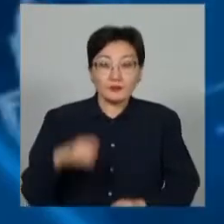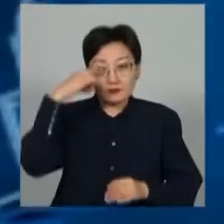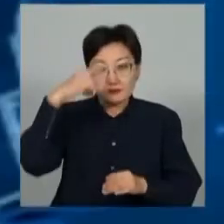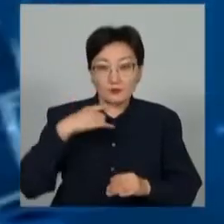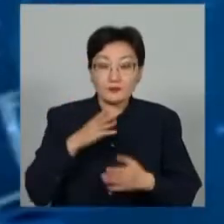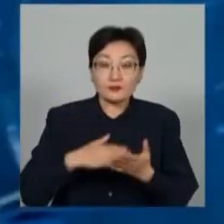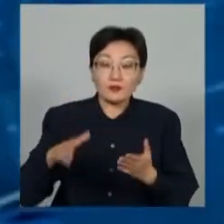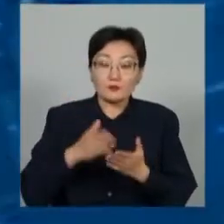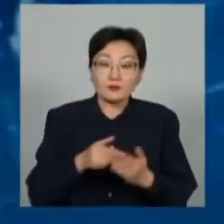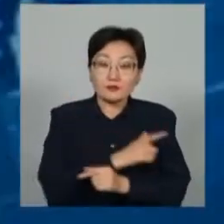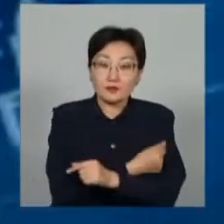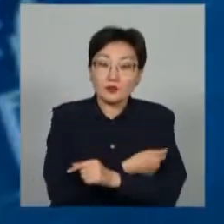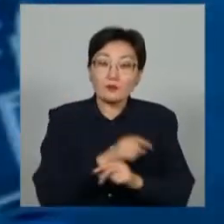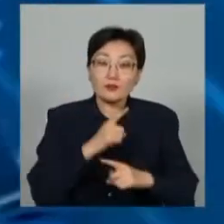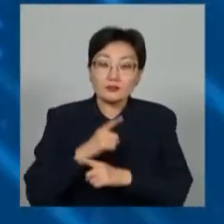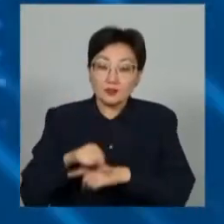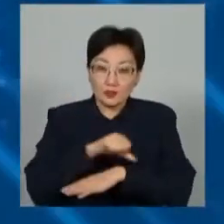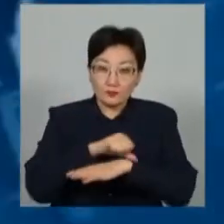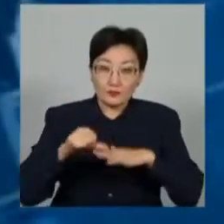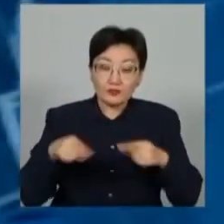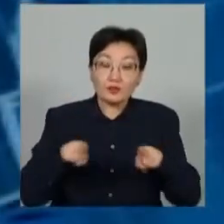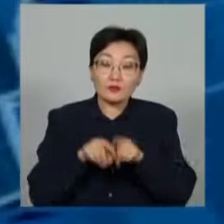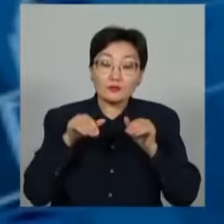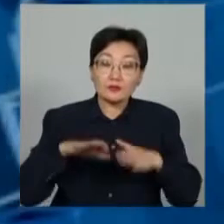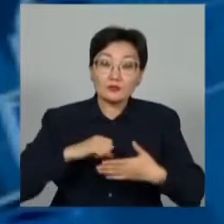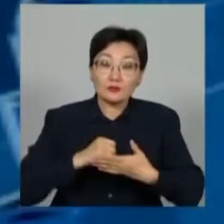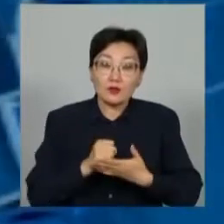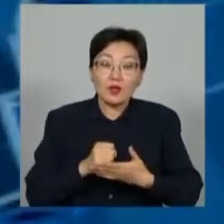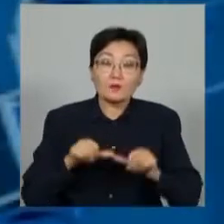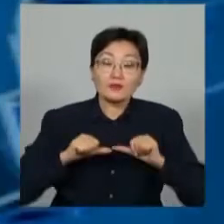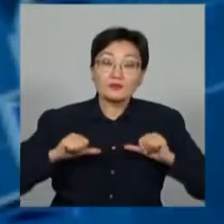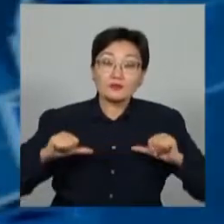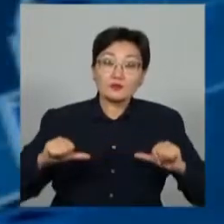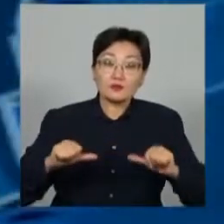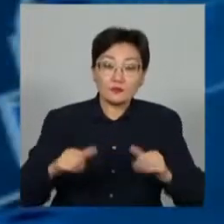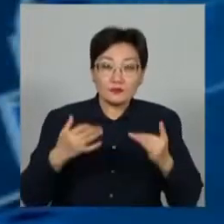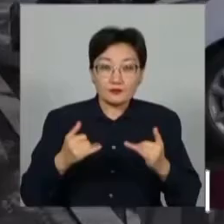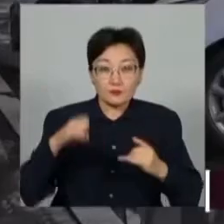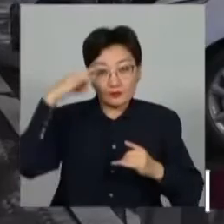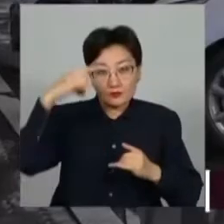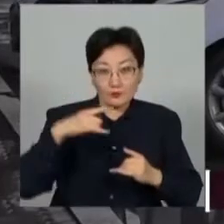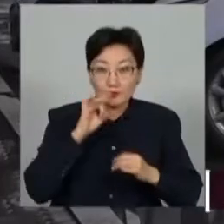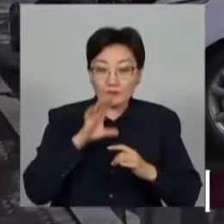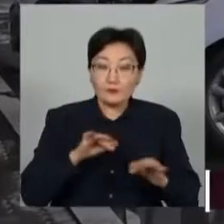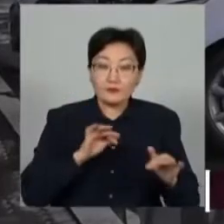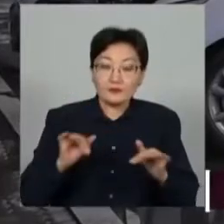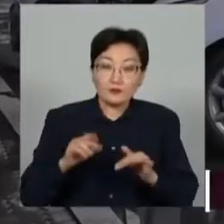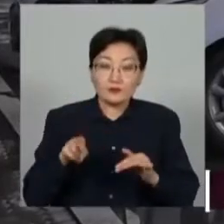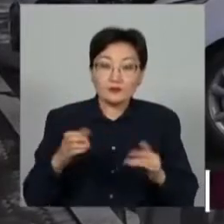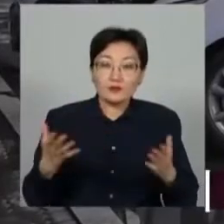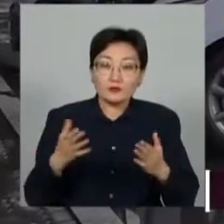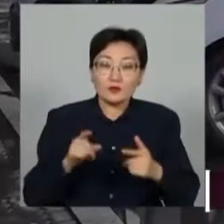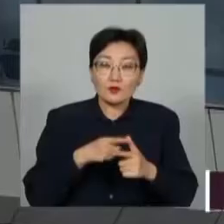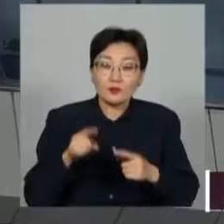Казахстане отменили санитарные ограничения на границе. Такое решение приняла межведомственная комиссия. Теперь в стране не будут действовать